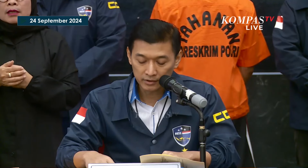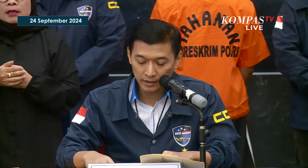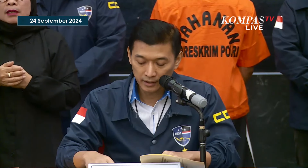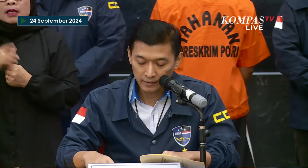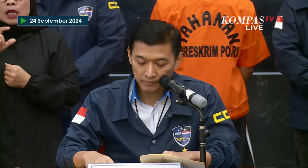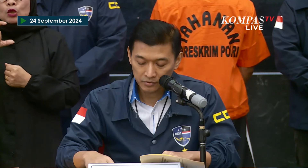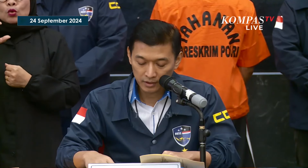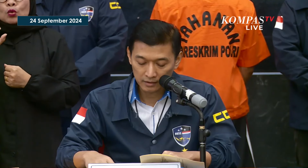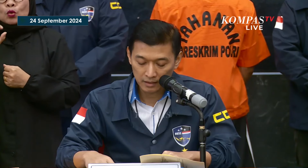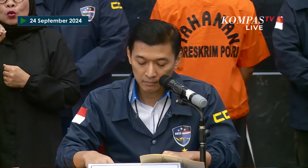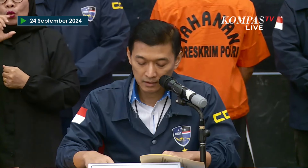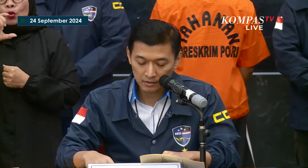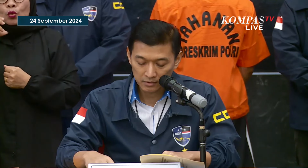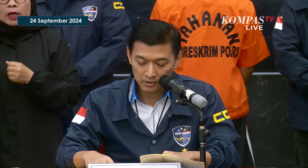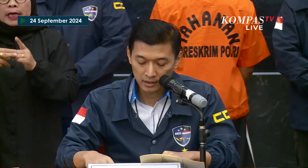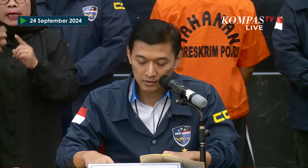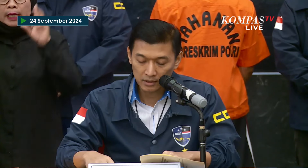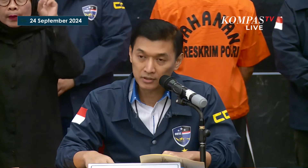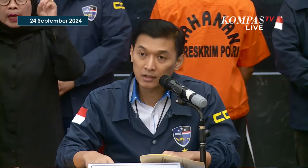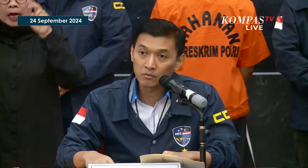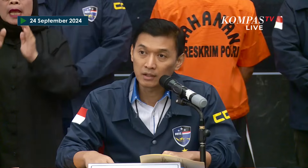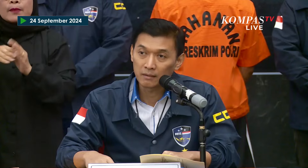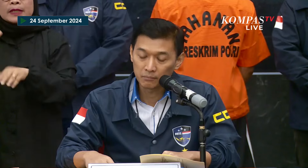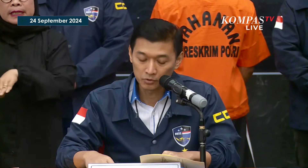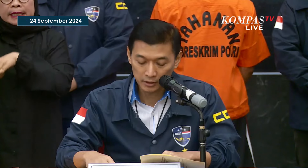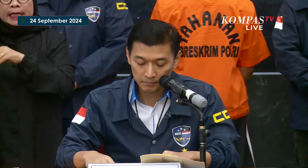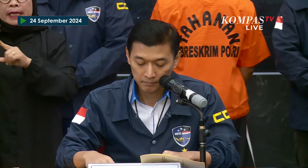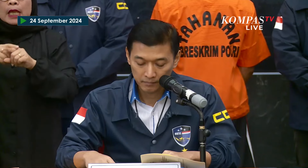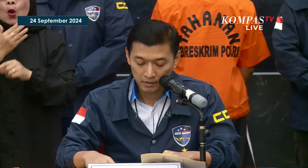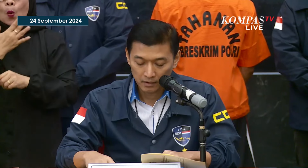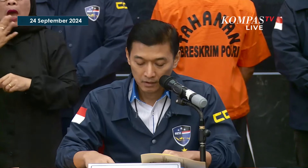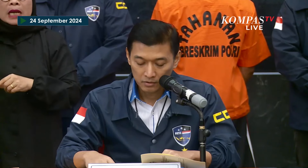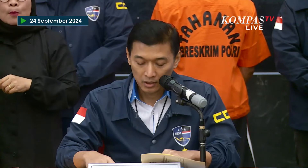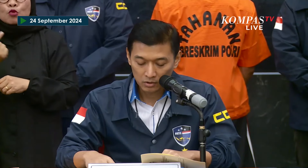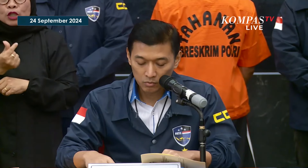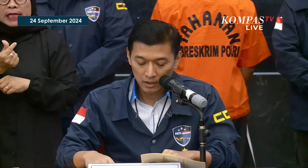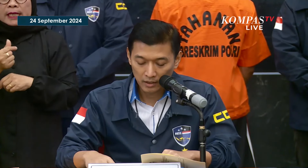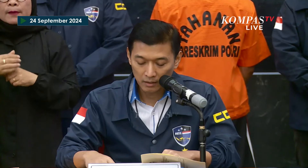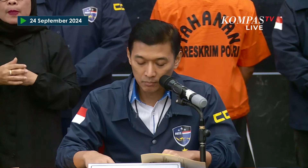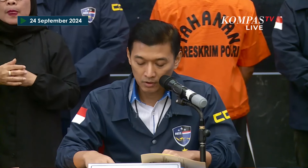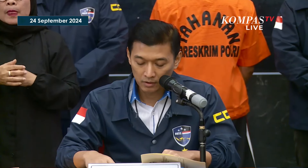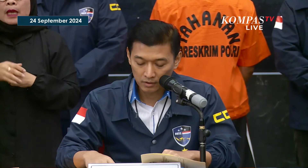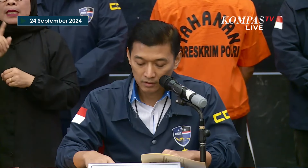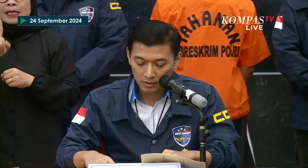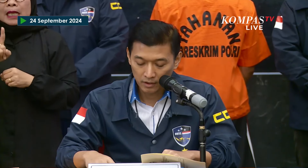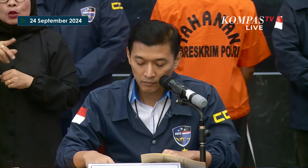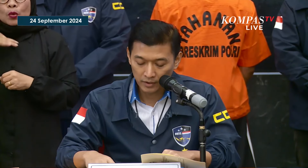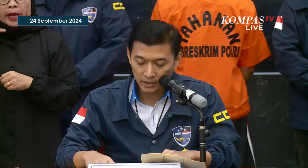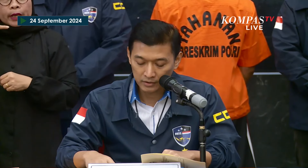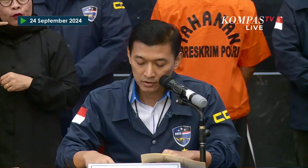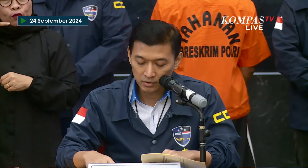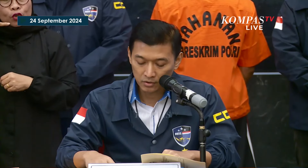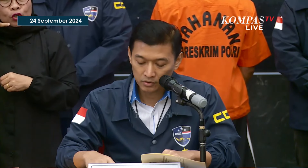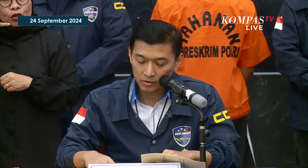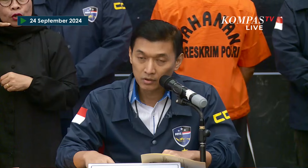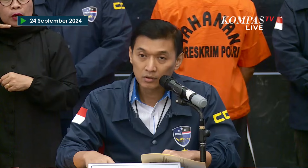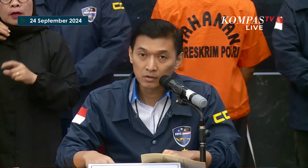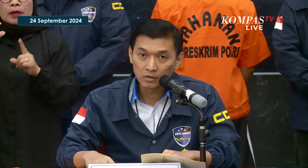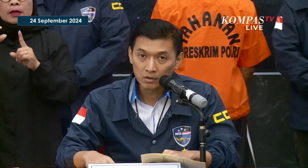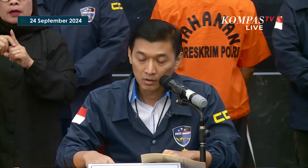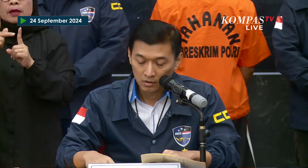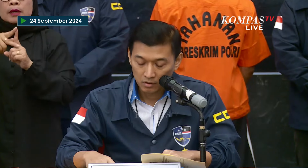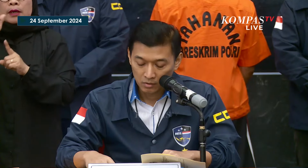ZTE serial number sekian warna putih, satu buah handphone Infinix Note